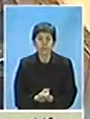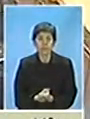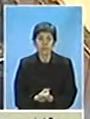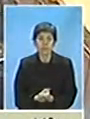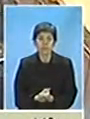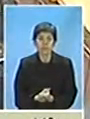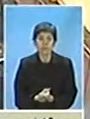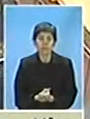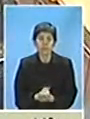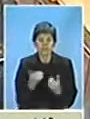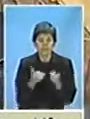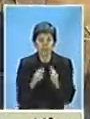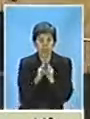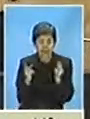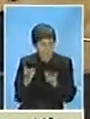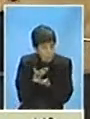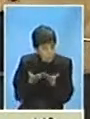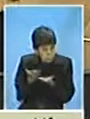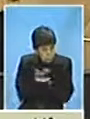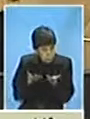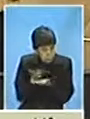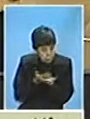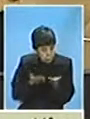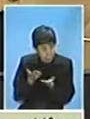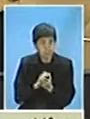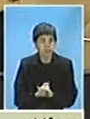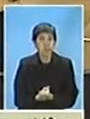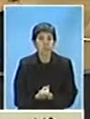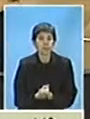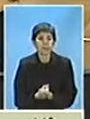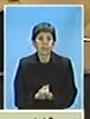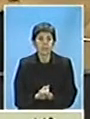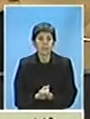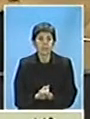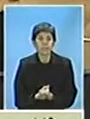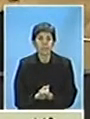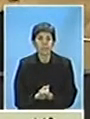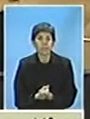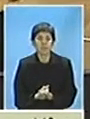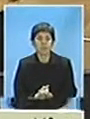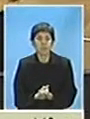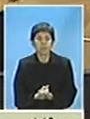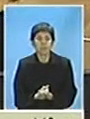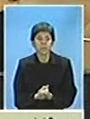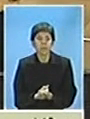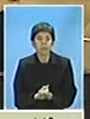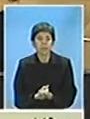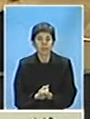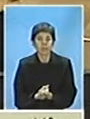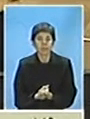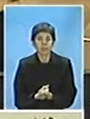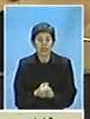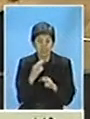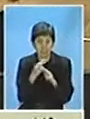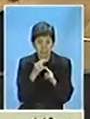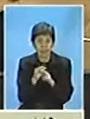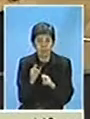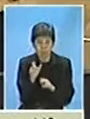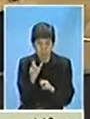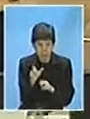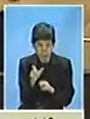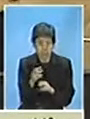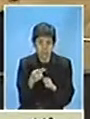ค่ะขณะนี้กรรมธิการกำลังปรึกษาหารือนะคะค่ะท่านสมาชิกที่เข้าห้องประชุมแล้วกดนาเสียบบัตรที่